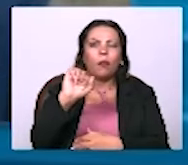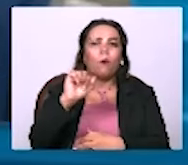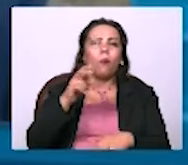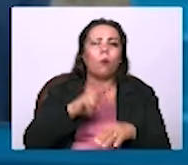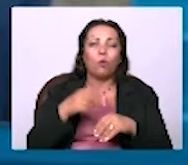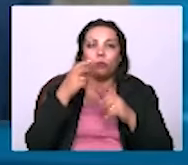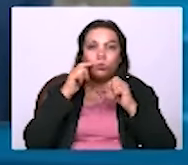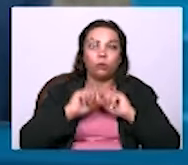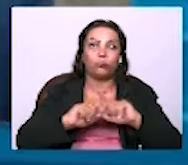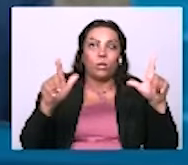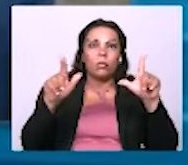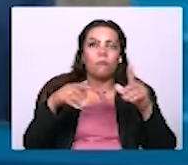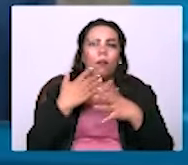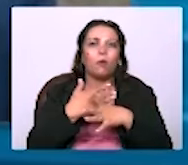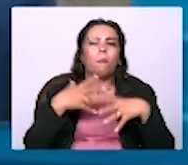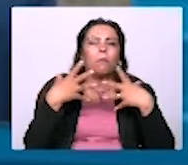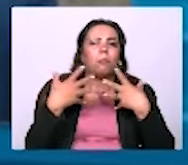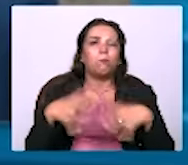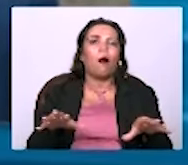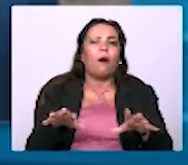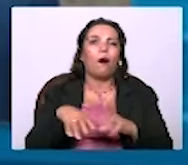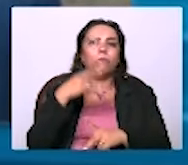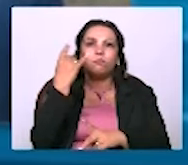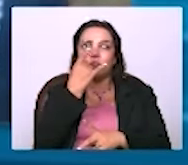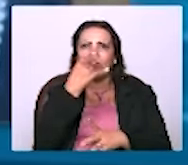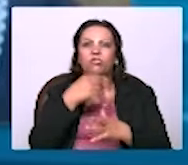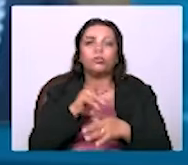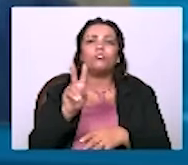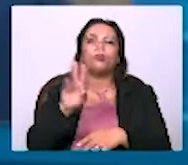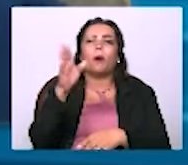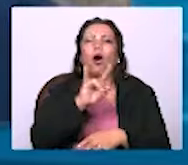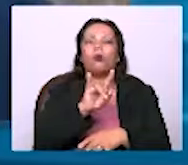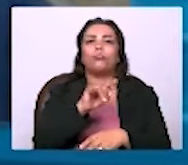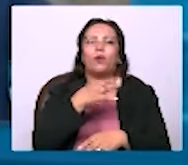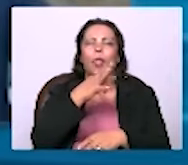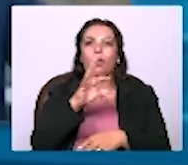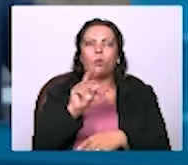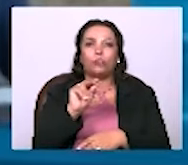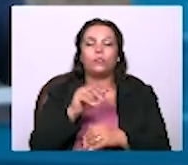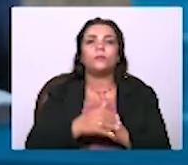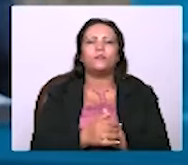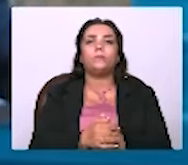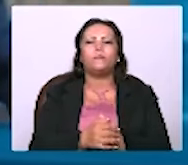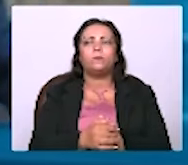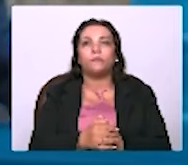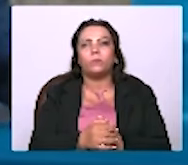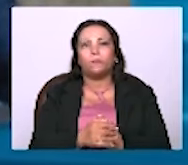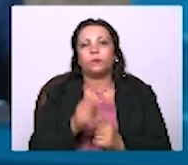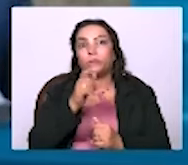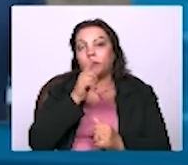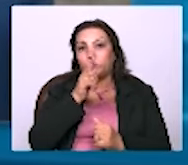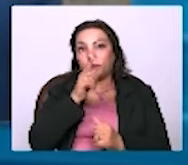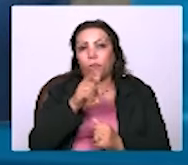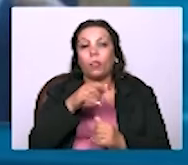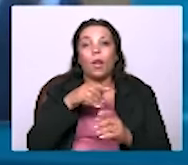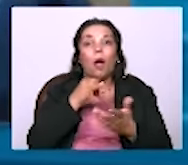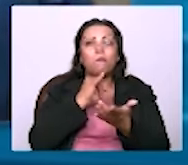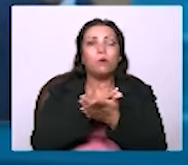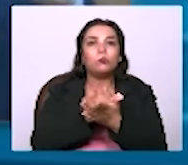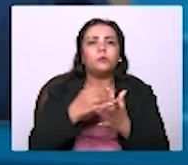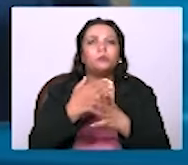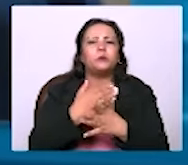وكشف وهن استخباراتها في 7 اكتوبر 23 ا قاد كتائب